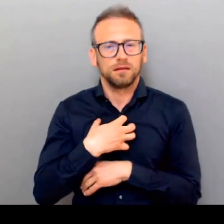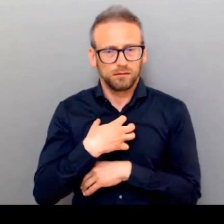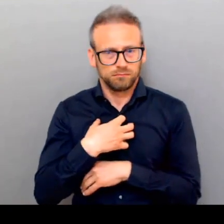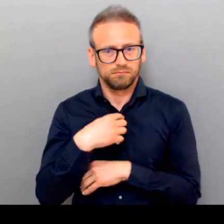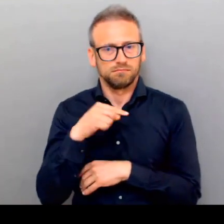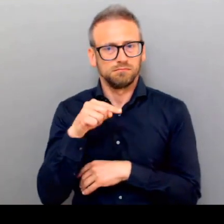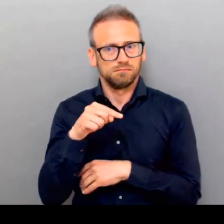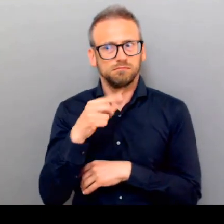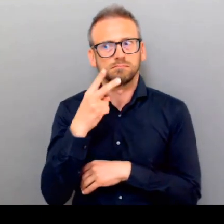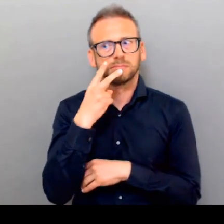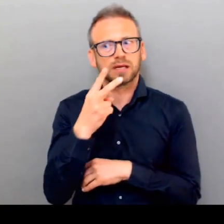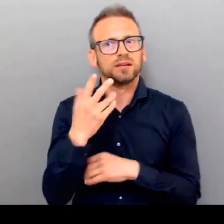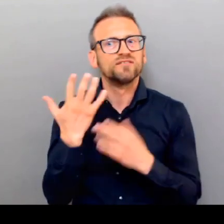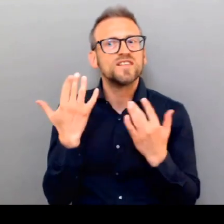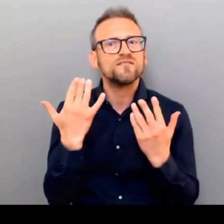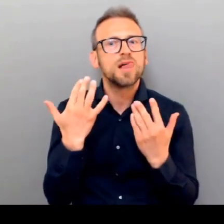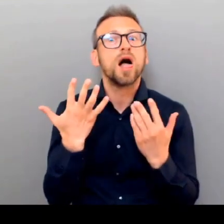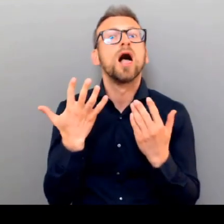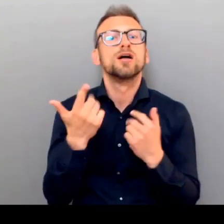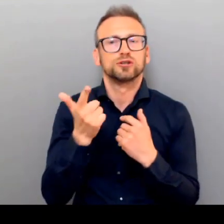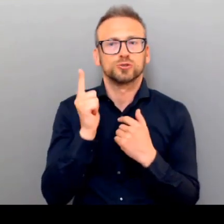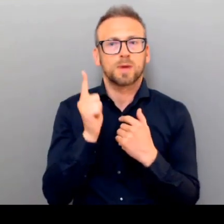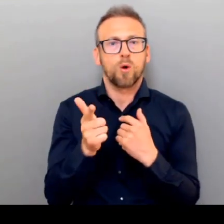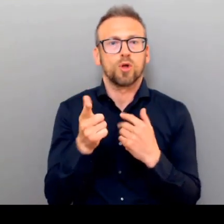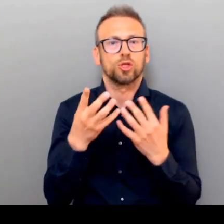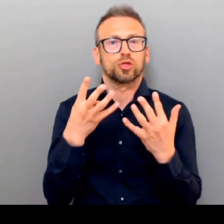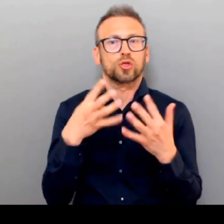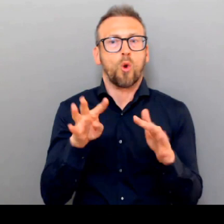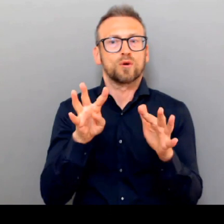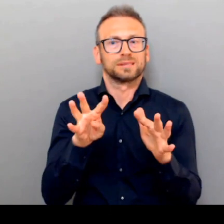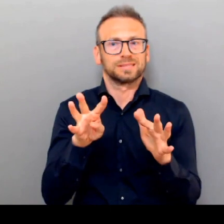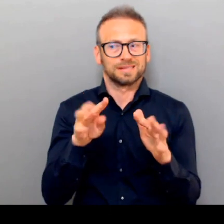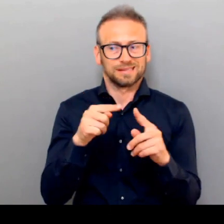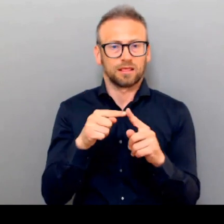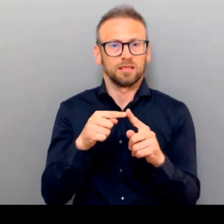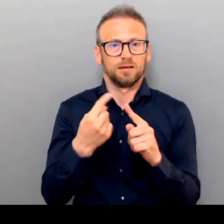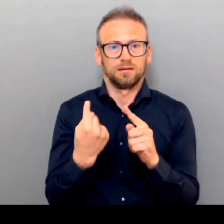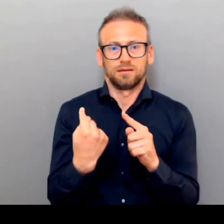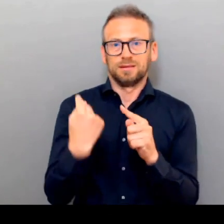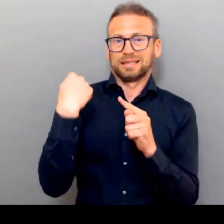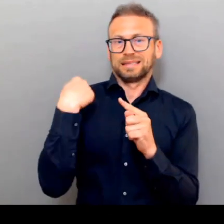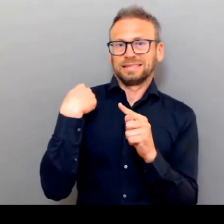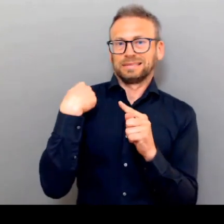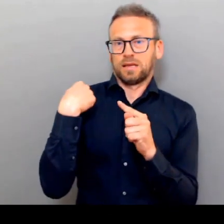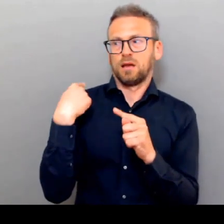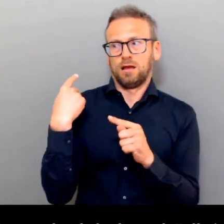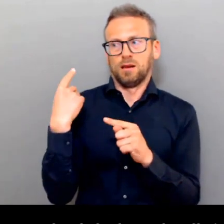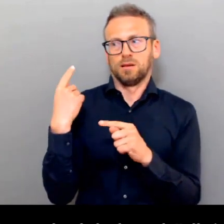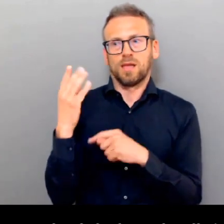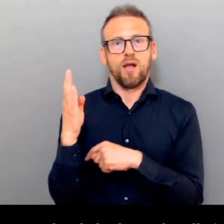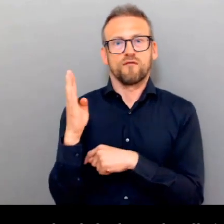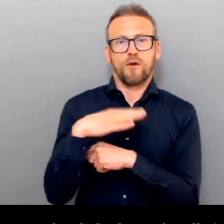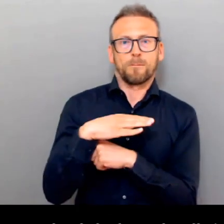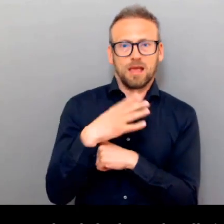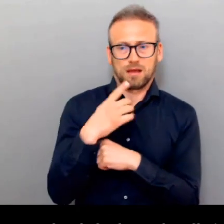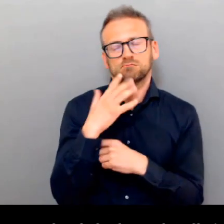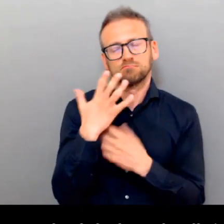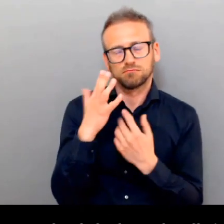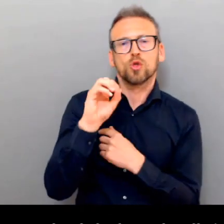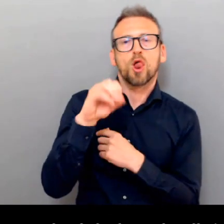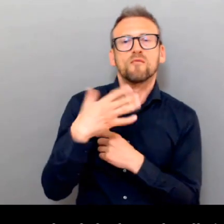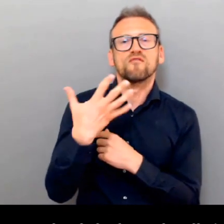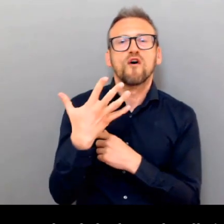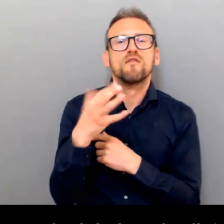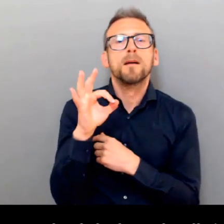Vormittag, also von 0,5 Prozent. Und gleichzeitig, wenn man sich die verstorbenen Zahlen anschaut, dann sind wir heute bei